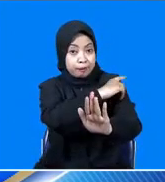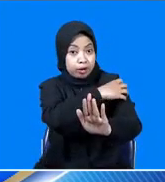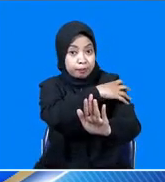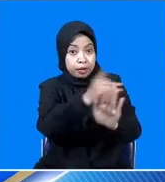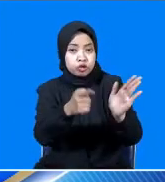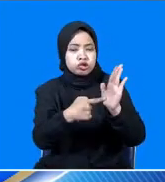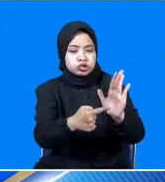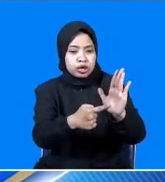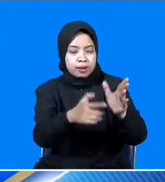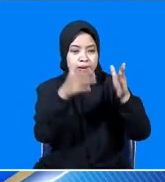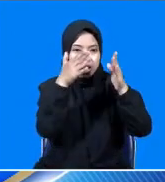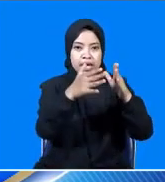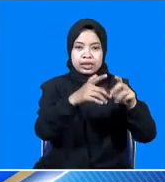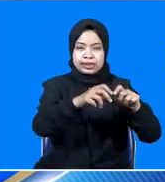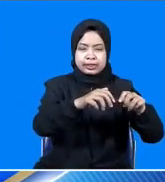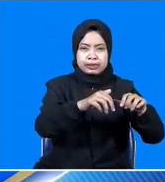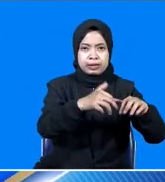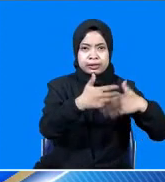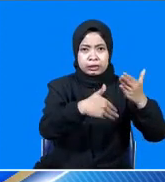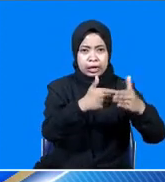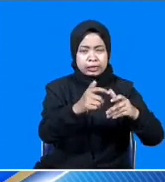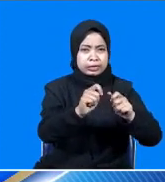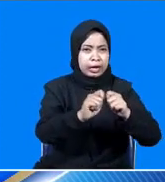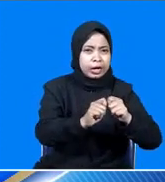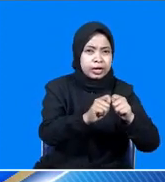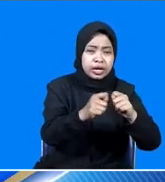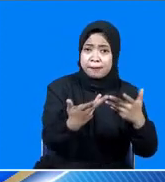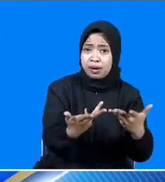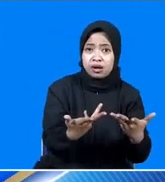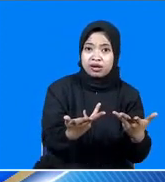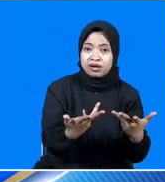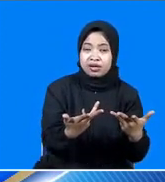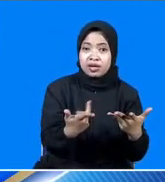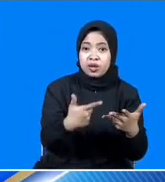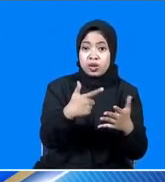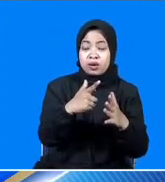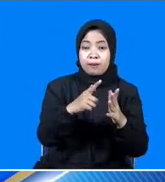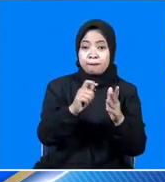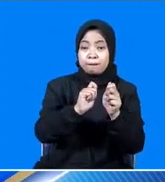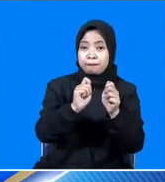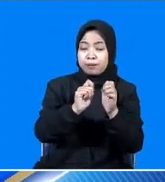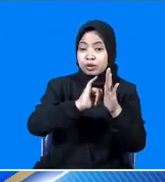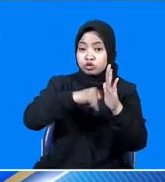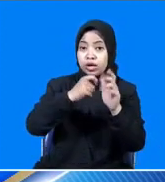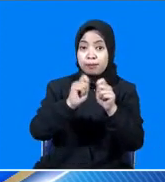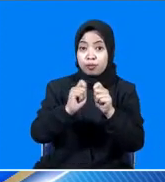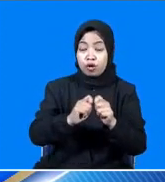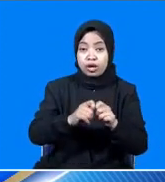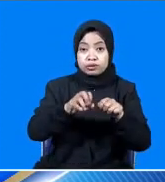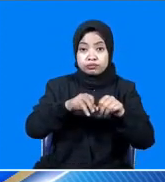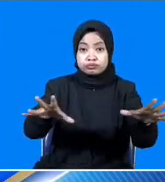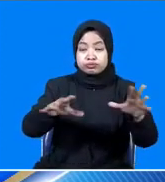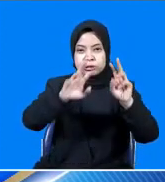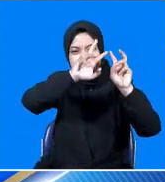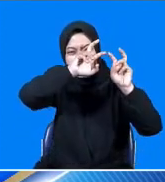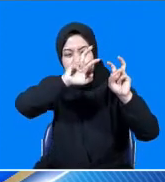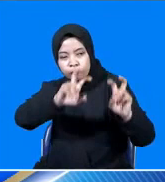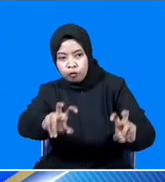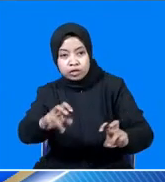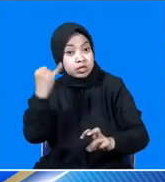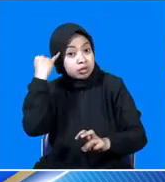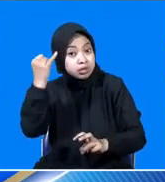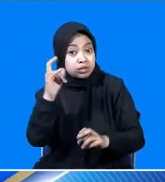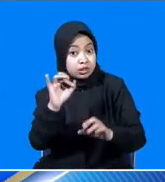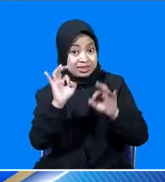dalam suatu bidang yang teknikal Apakah penulisan karya ilmiah yang di publish secara saintifik itu adalah